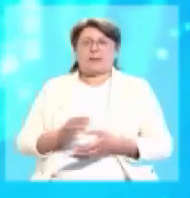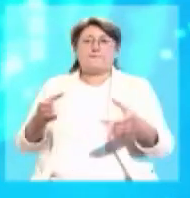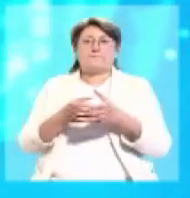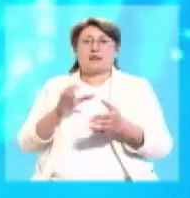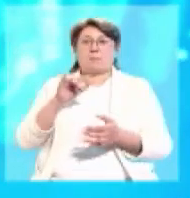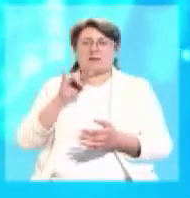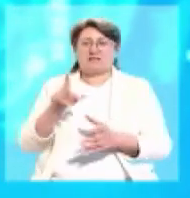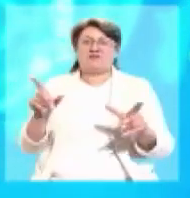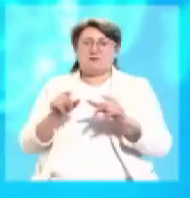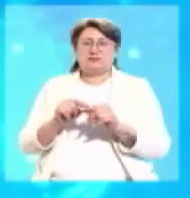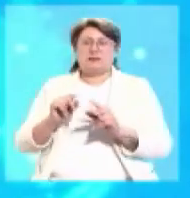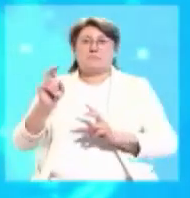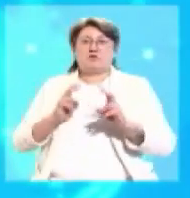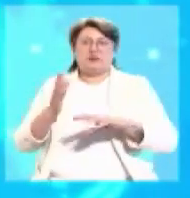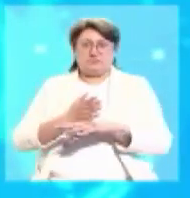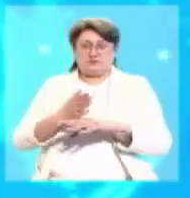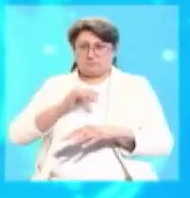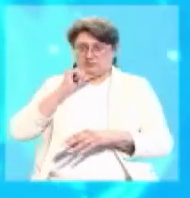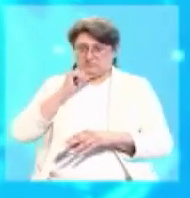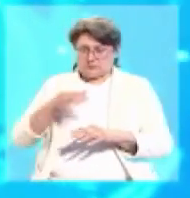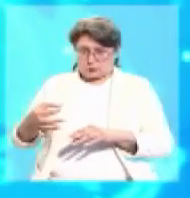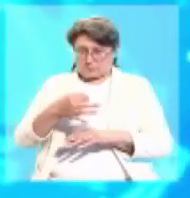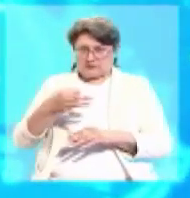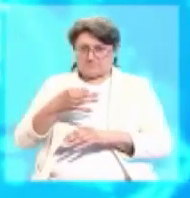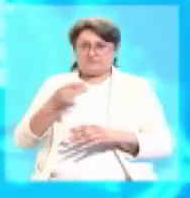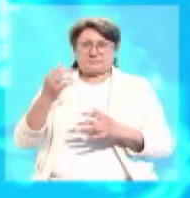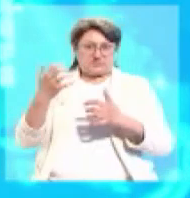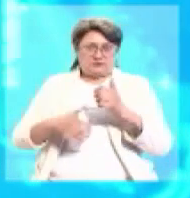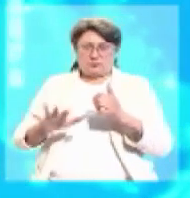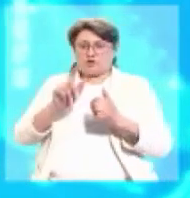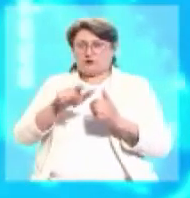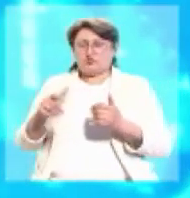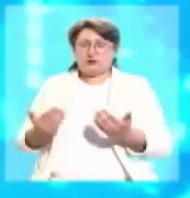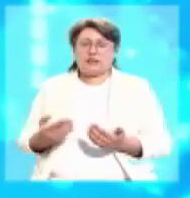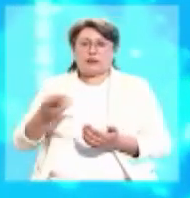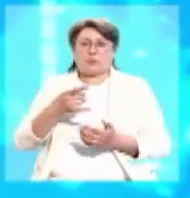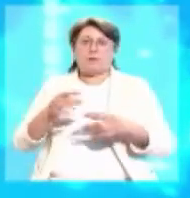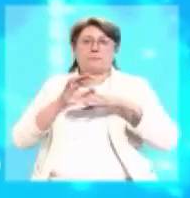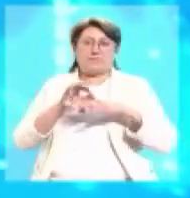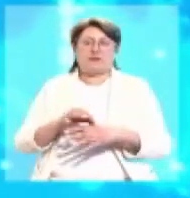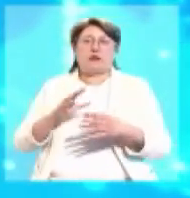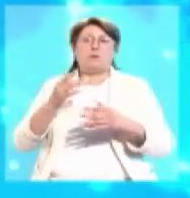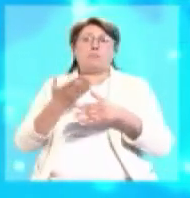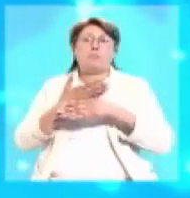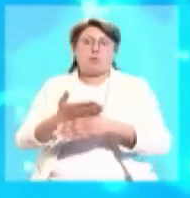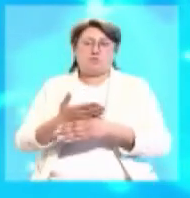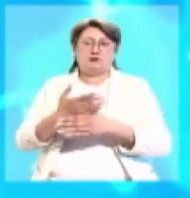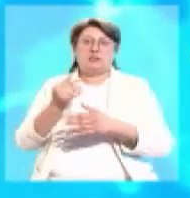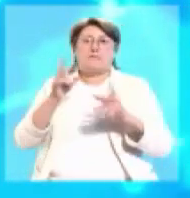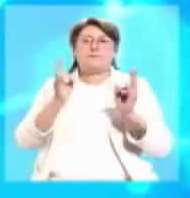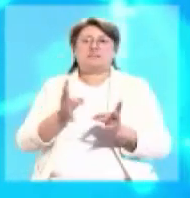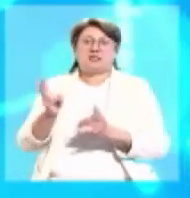Партия «Манация» совместно с производителями Кустанайской области и неравнодушными жителями региона организовали гуманитарную помощь